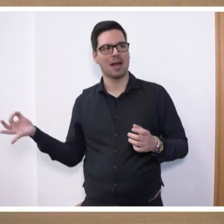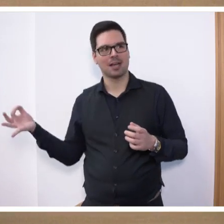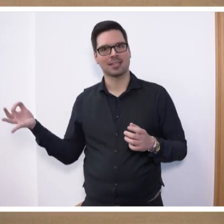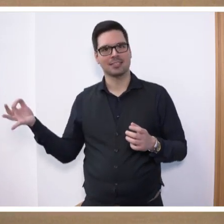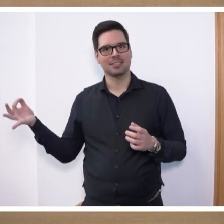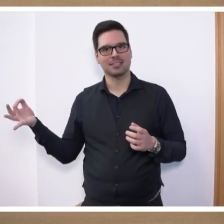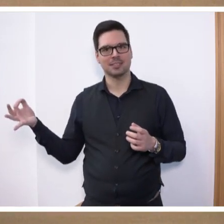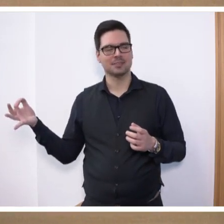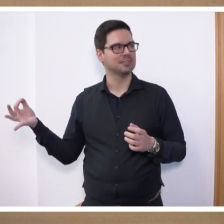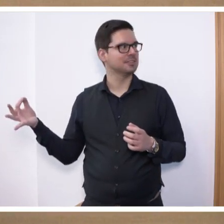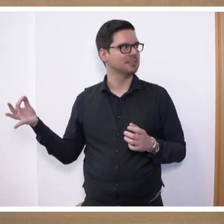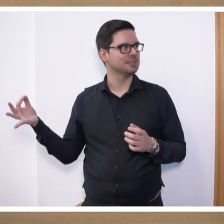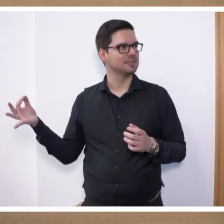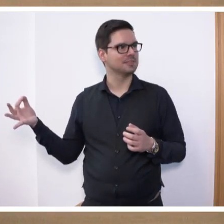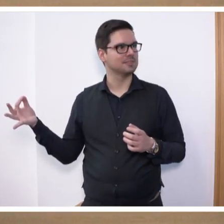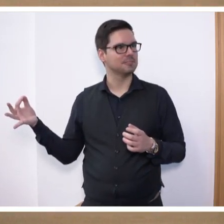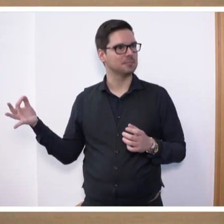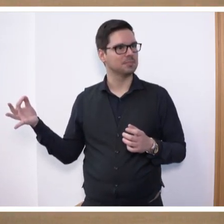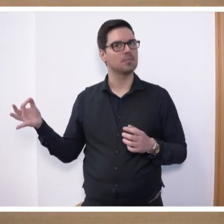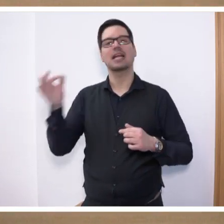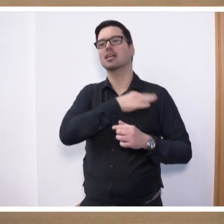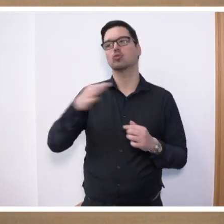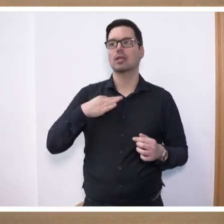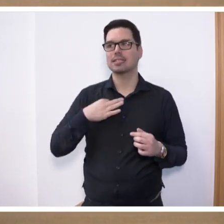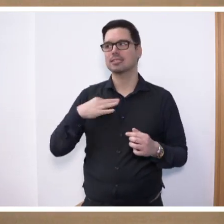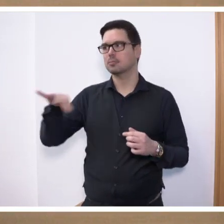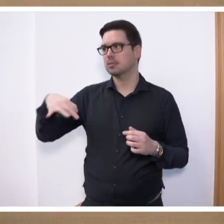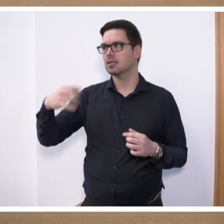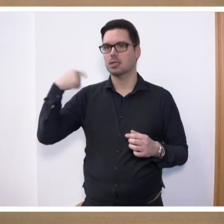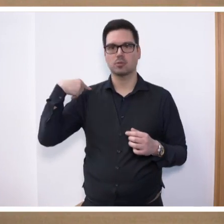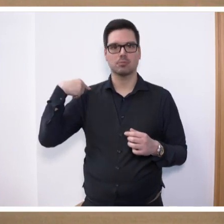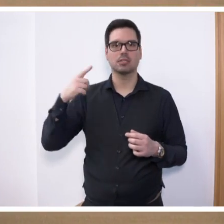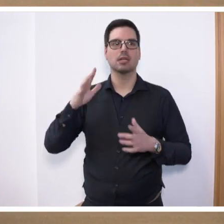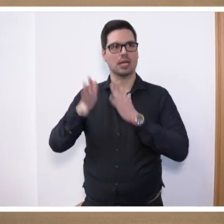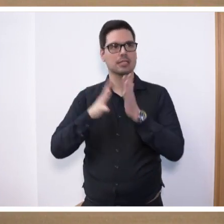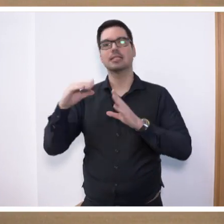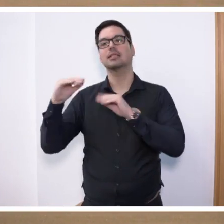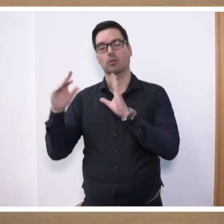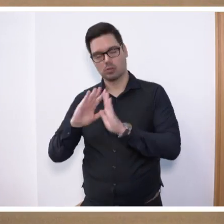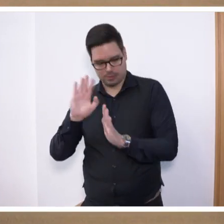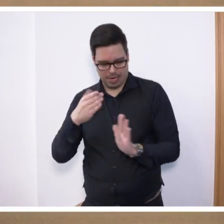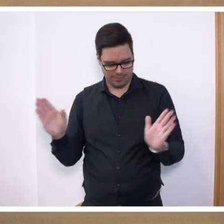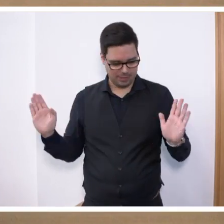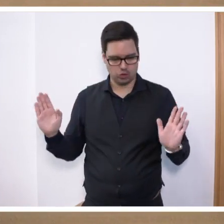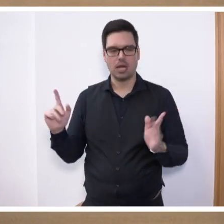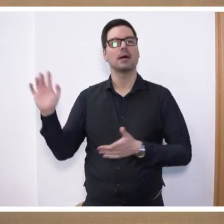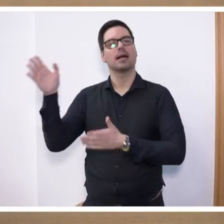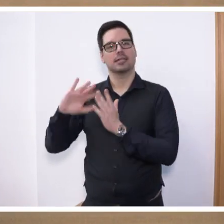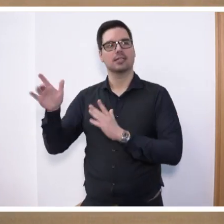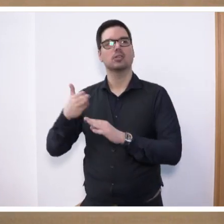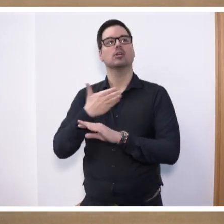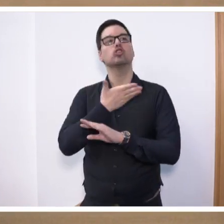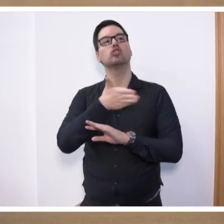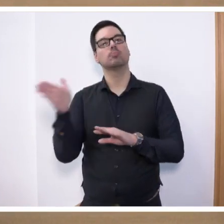Ich habe die Frage gestellt an den Gesundheitsminister und der hat ja eben gesagt, obwohl ein Dialog soll ja nicht sein, aber er hat gesagt, er wird